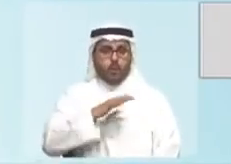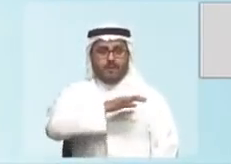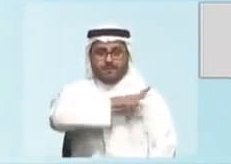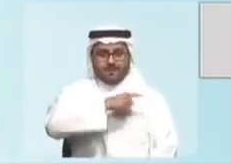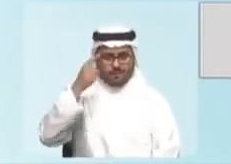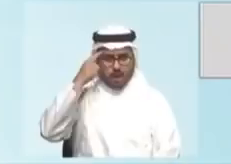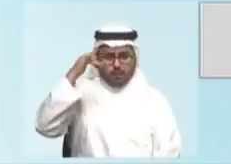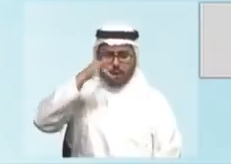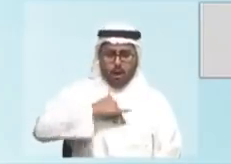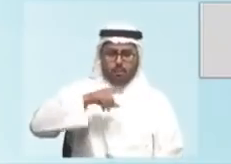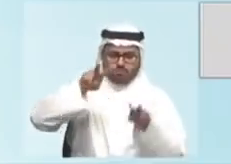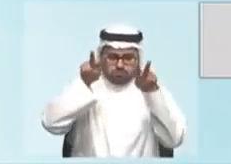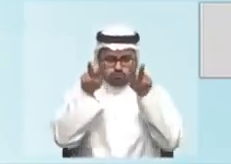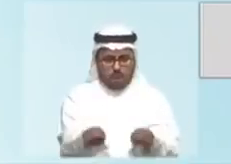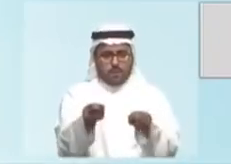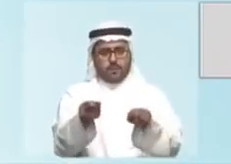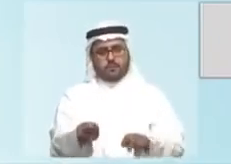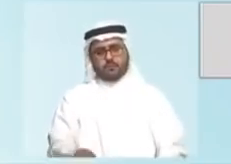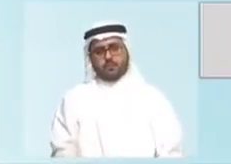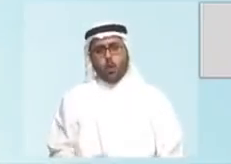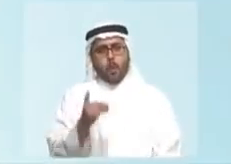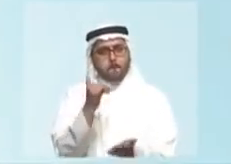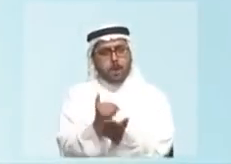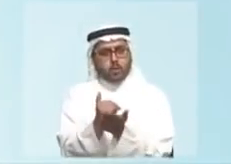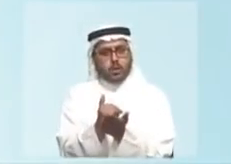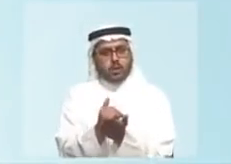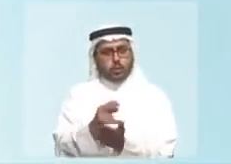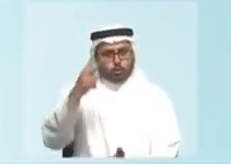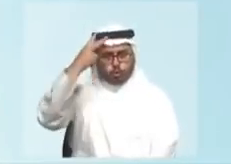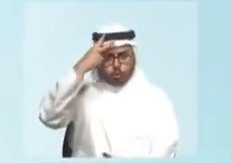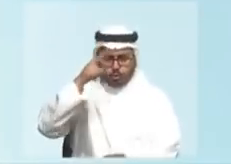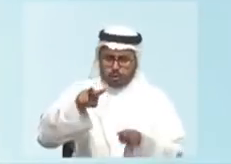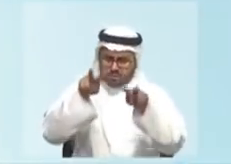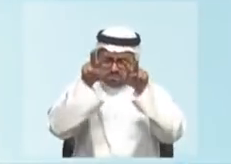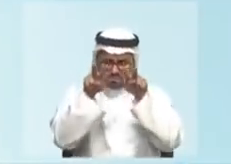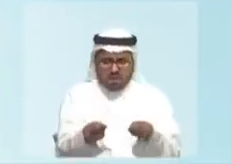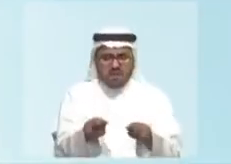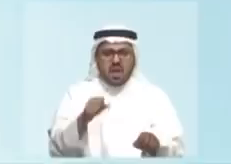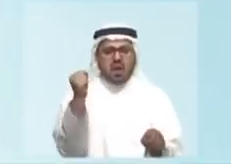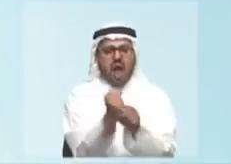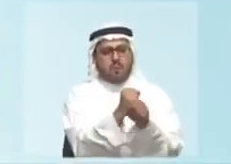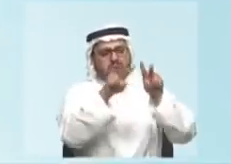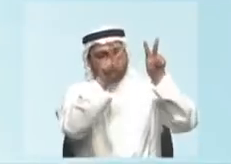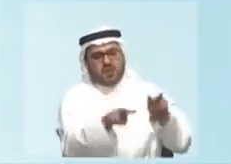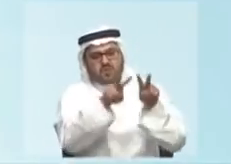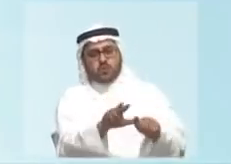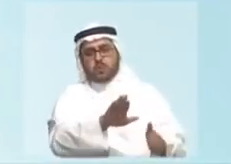دائما مواقفهم ترجمة لسياسة الملك سلمان،